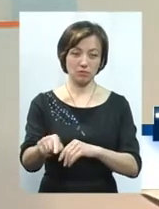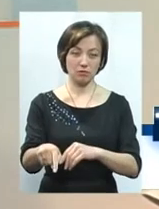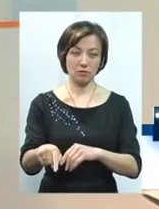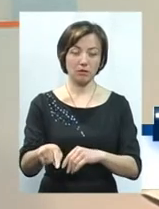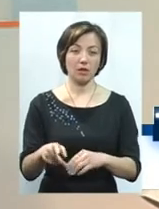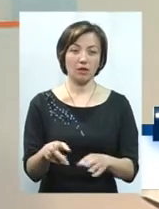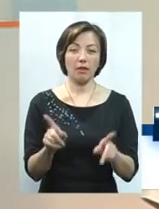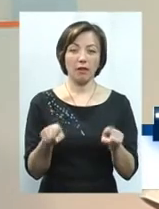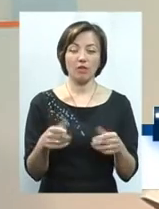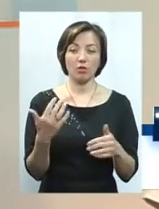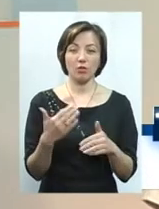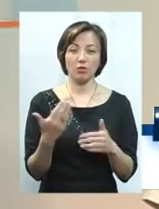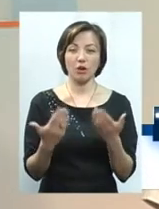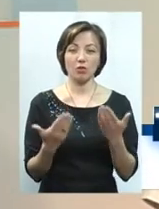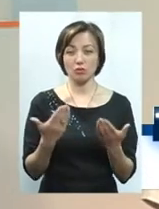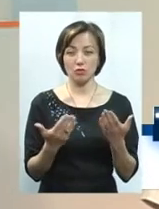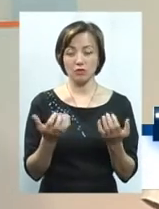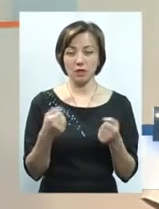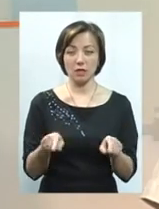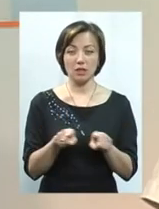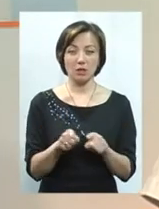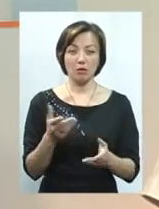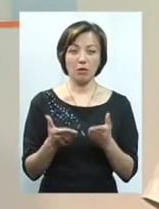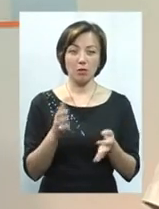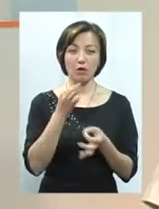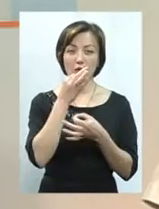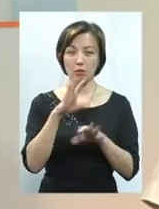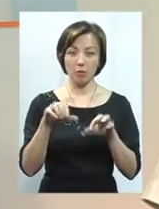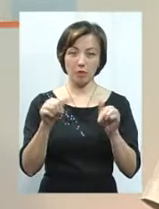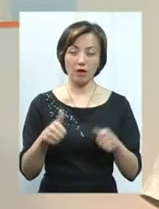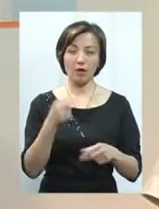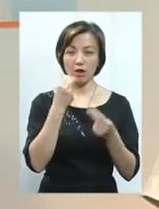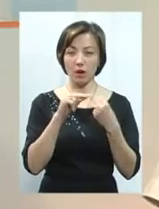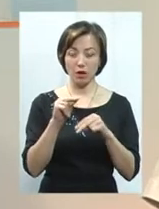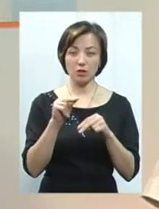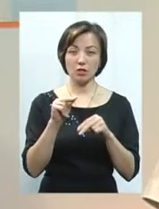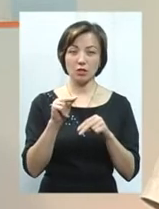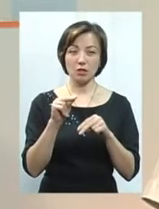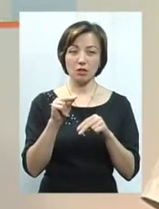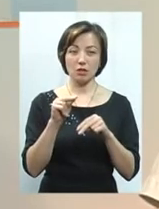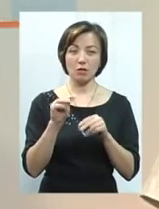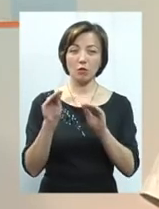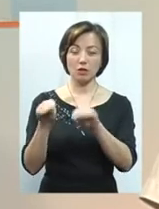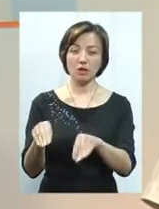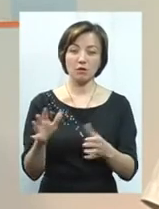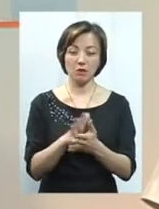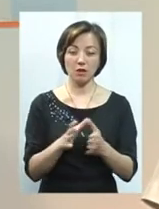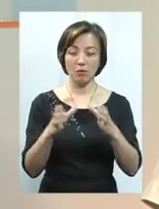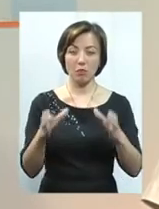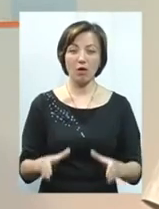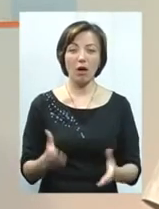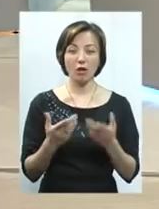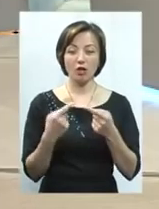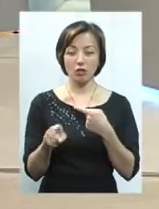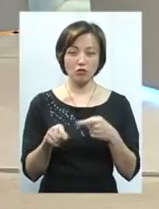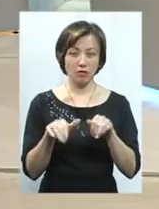Ну, навіть вже якщо взяти отак, то, мабуть, що в будь-якому варіанті краще поставити в сміттєвий бак, якщо іншого виходу немає.